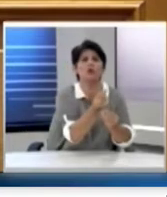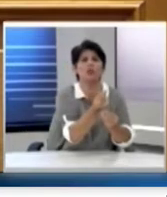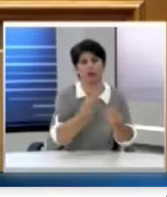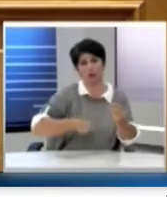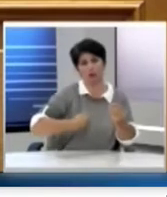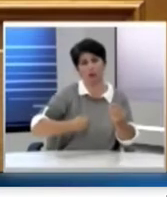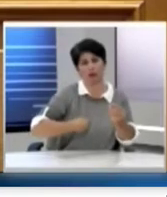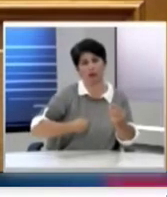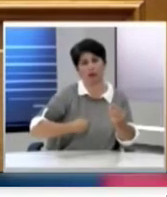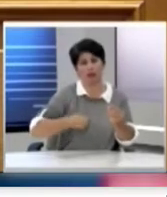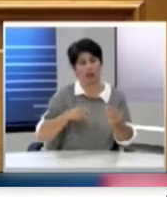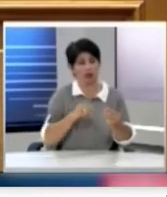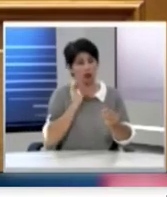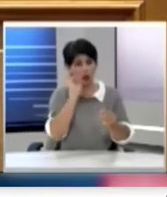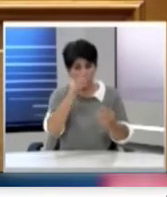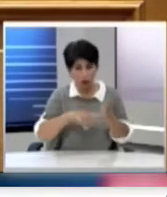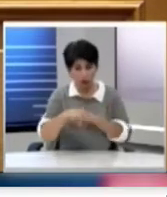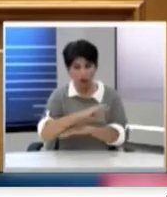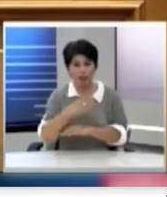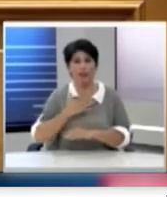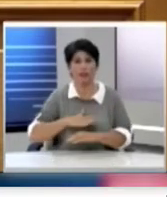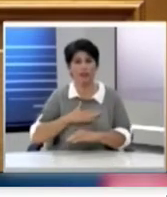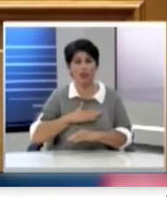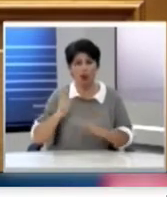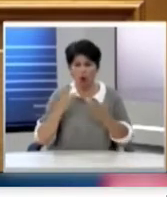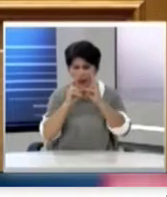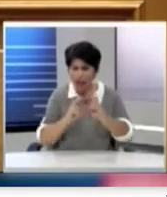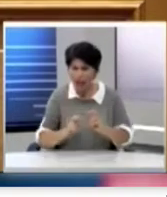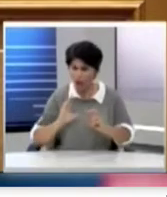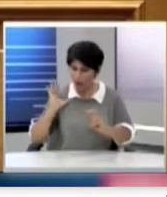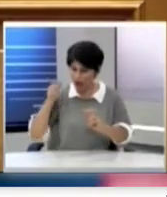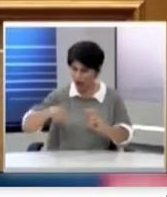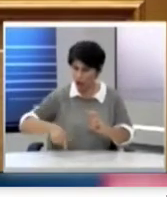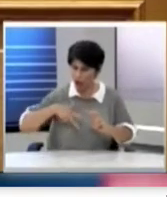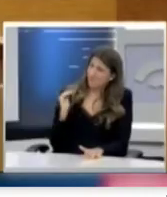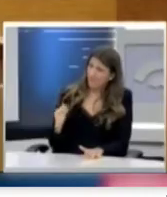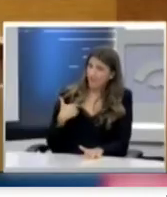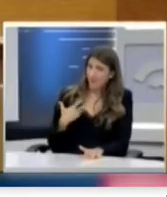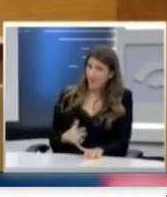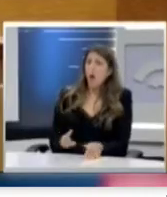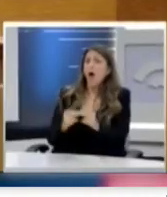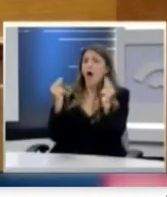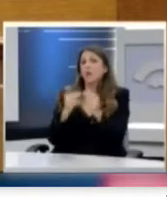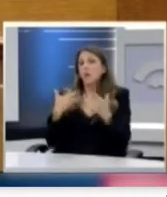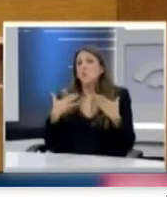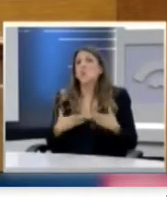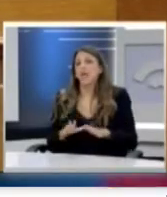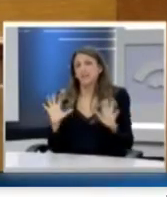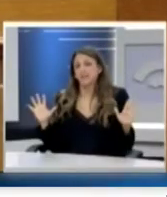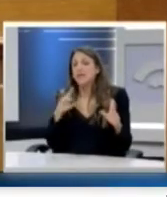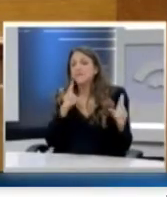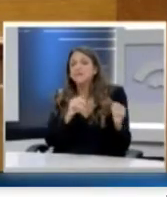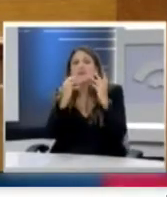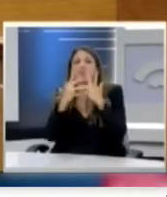νόμου είναι η γενική άρση μιας σειράς ελέγχων που γίνονταν από το κράτος. Αυτό είναι ένα συμφωνημένο θέατρο